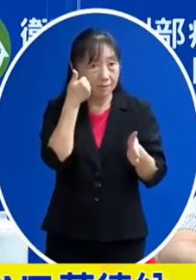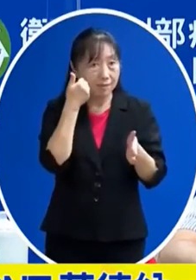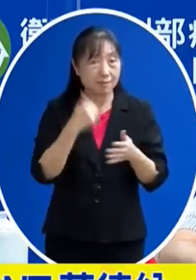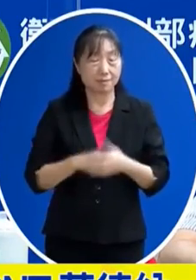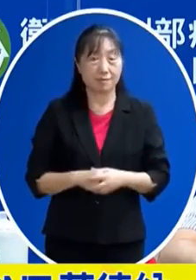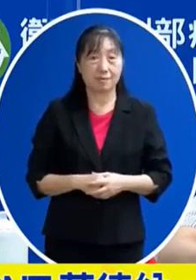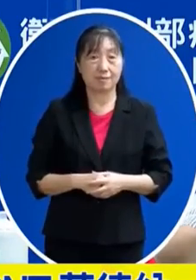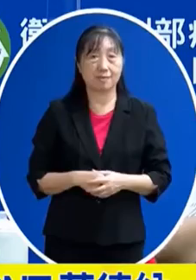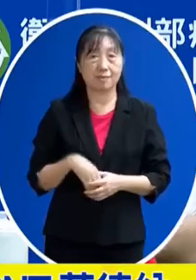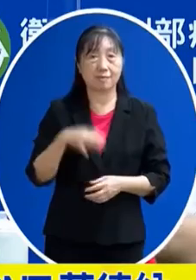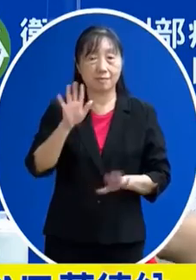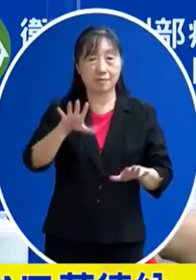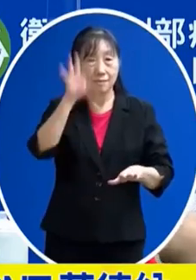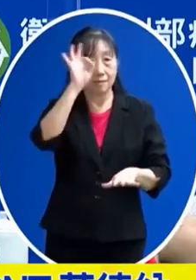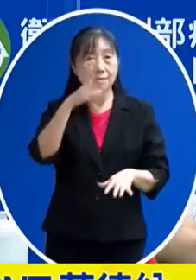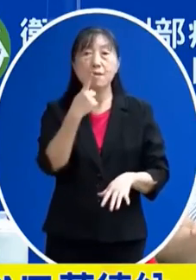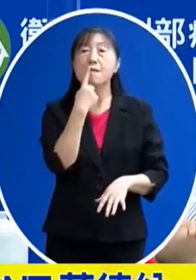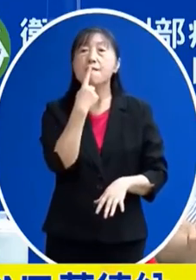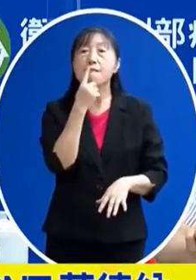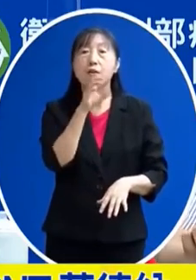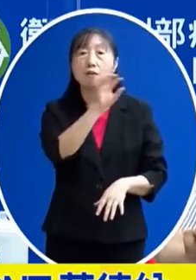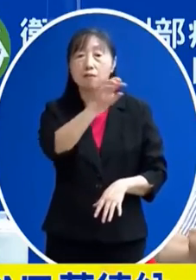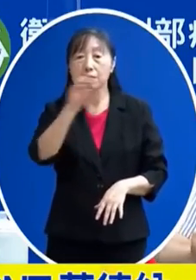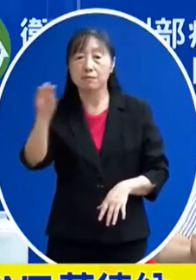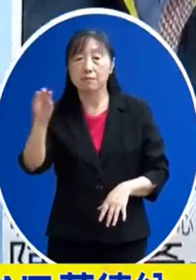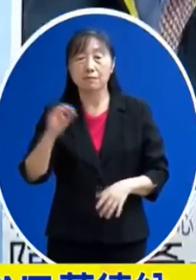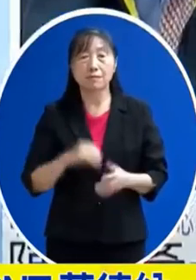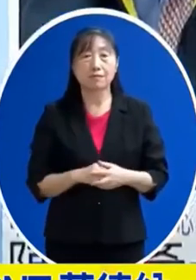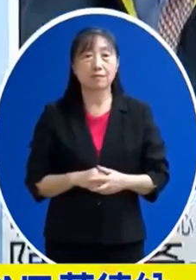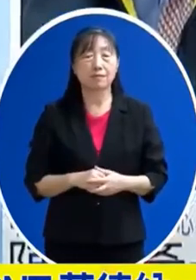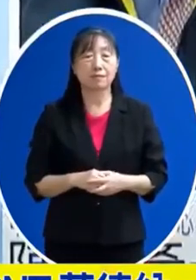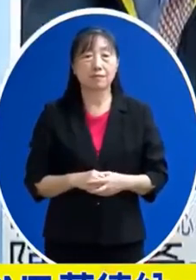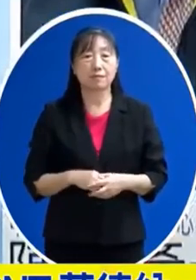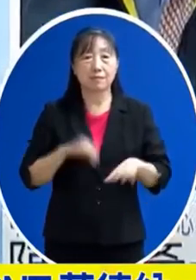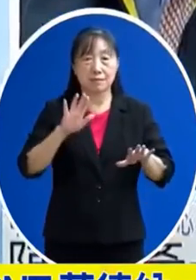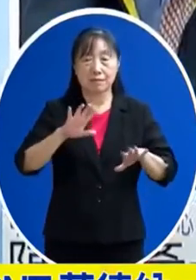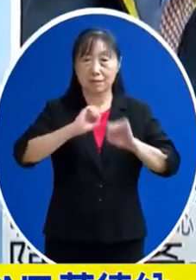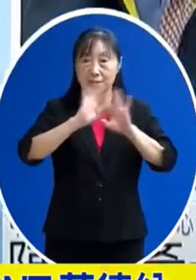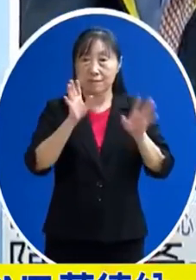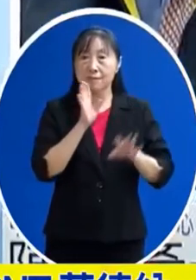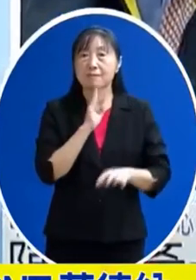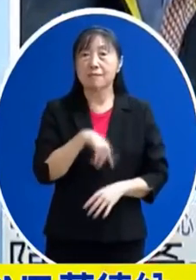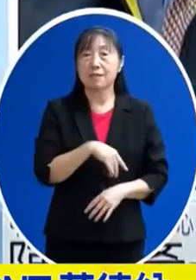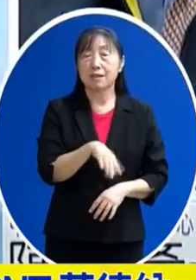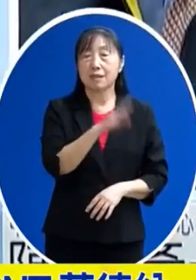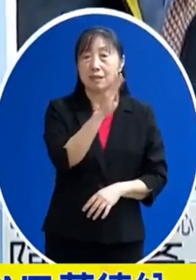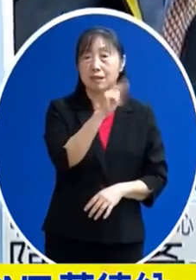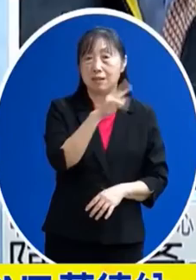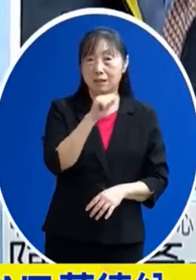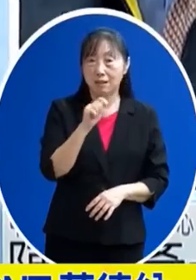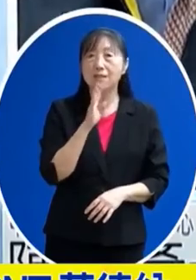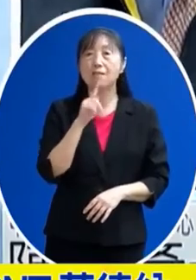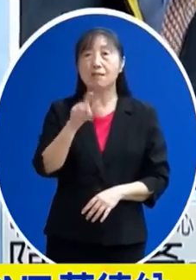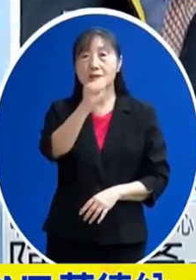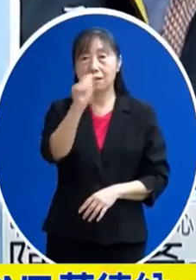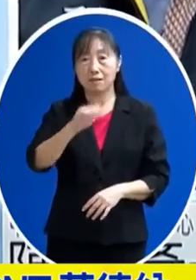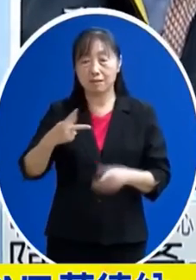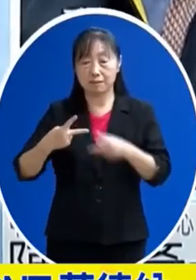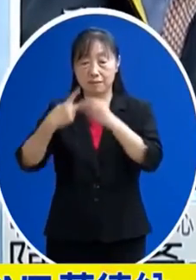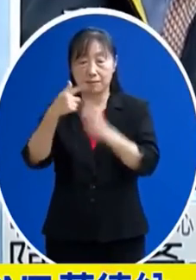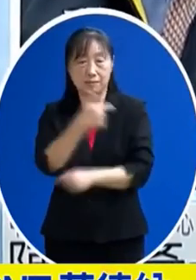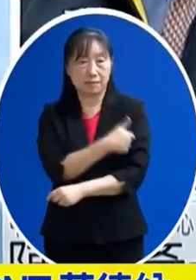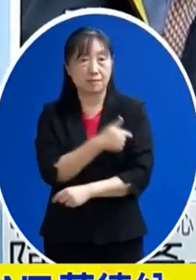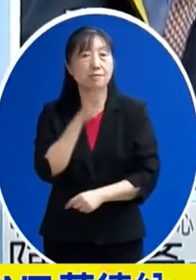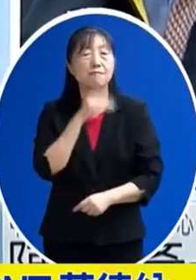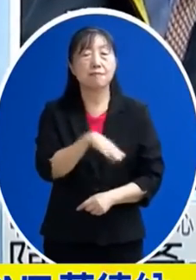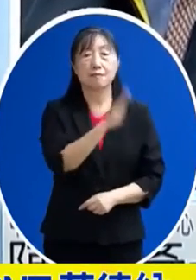分。大家看红字的部分哈，因为我们这个这一次所公布，无论是 BNT 第一剂跟 AD 第二剂的部分，我